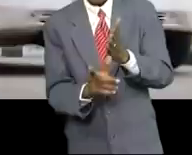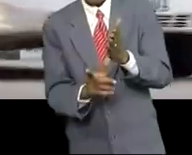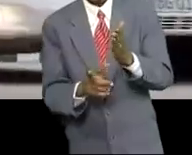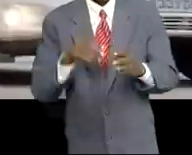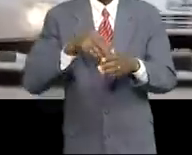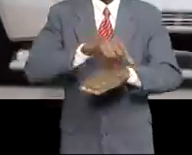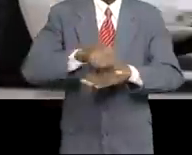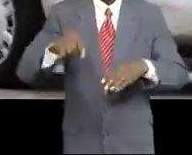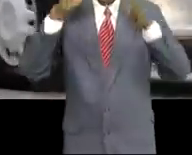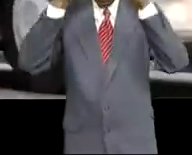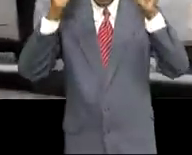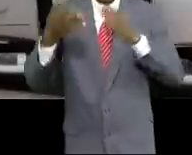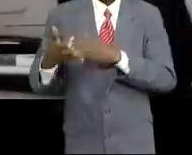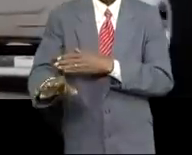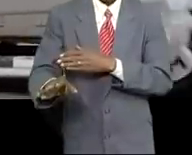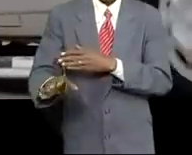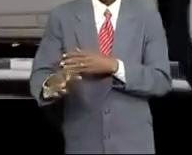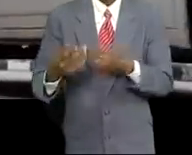l'inhumation.